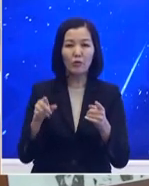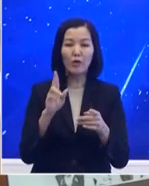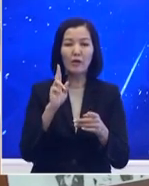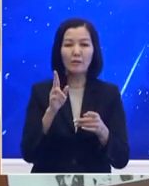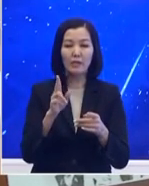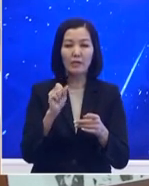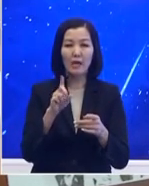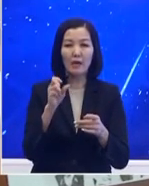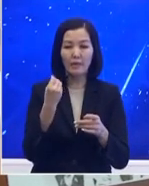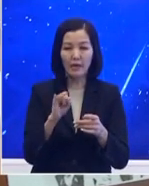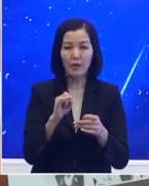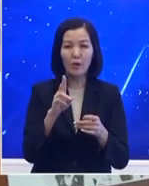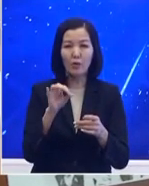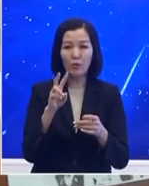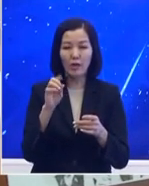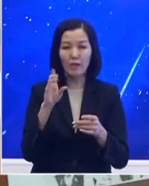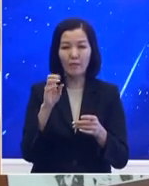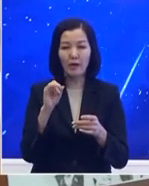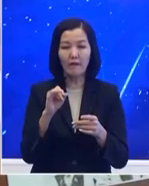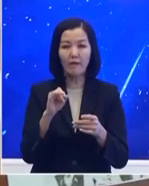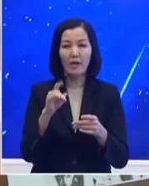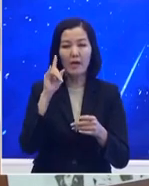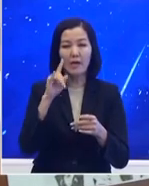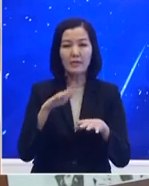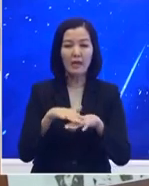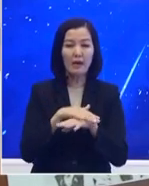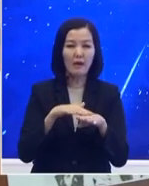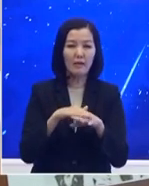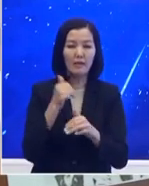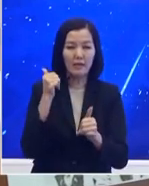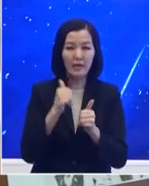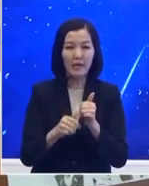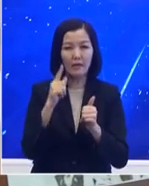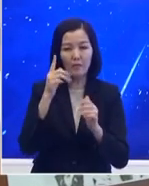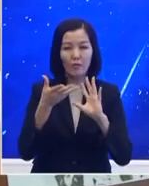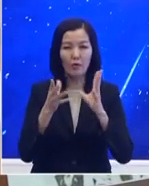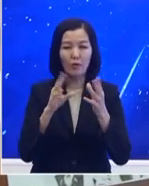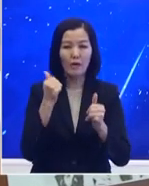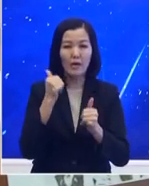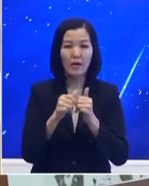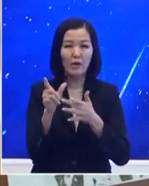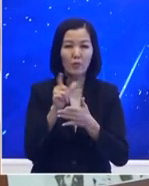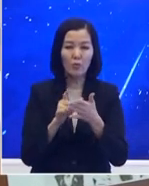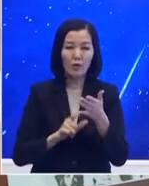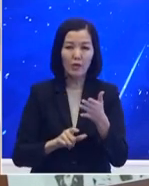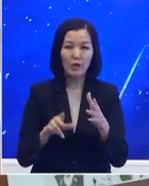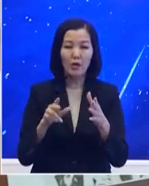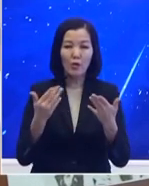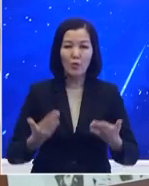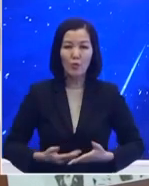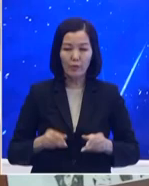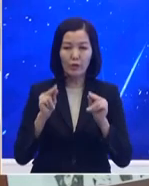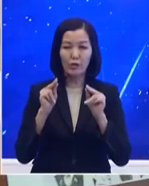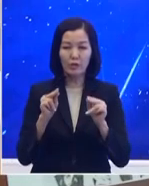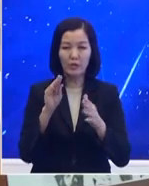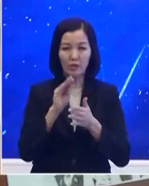аты ауызға оралады. Оның ұлт болмысы жайындағы әр байламы бағалы, әр өлеңі өмір шындығы. Айзада